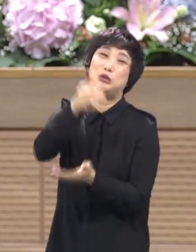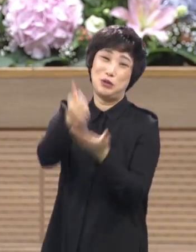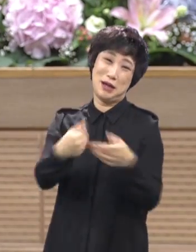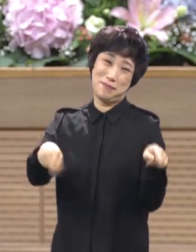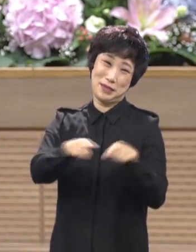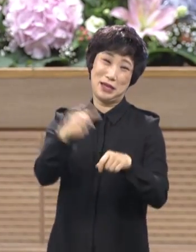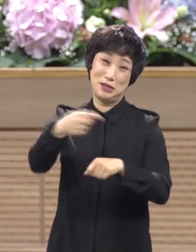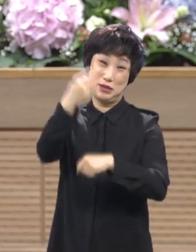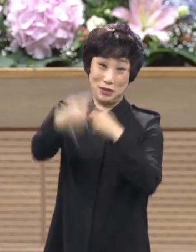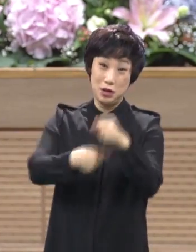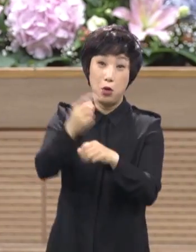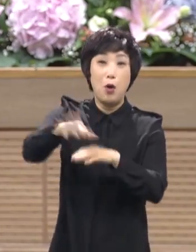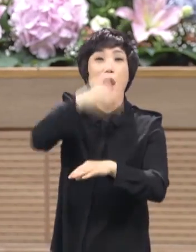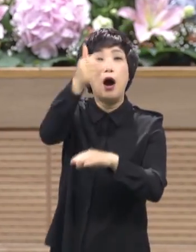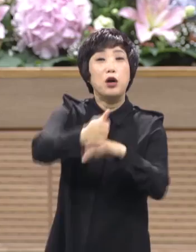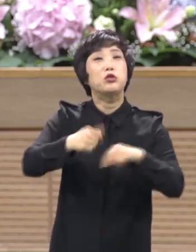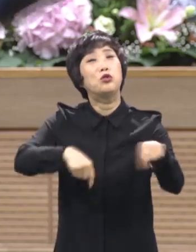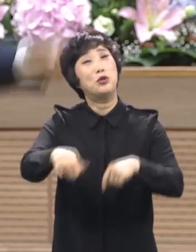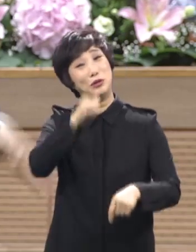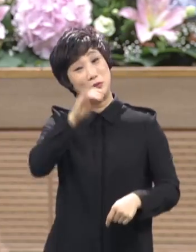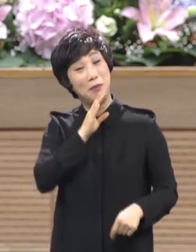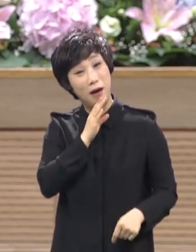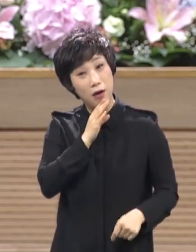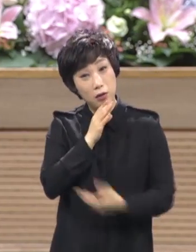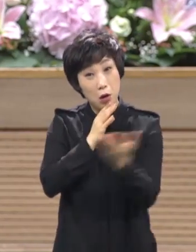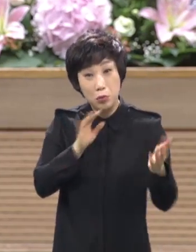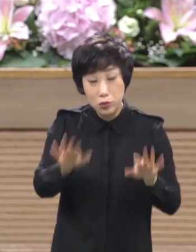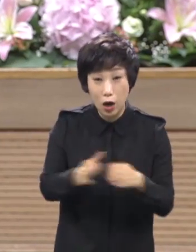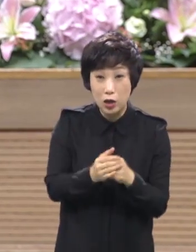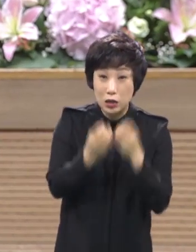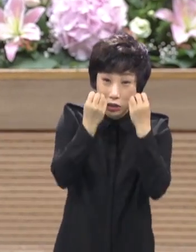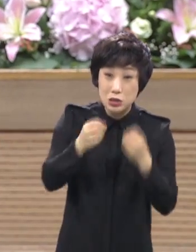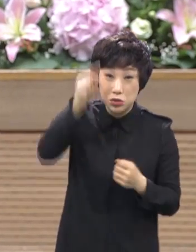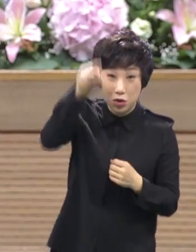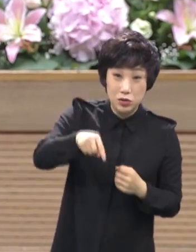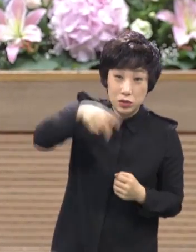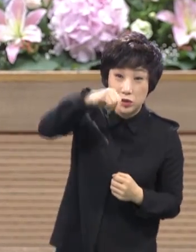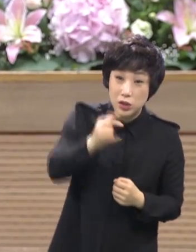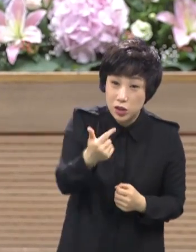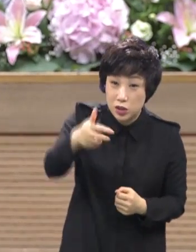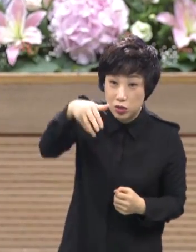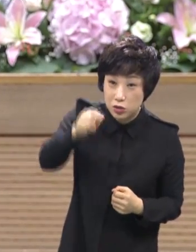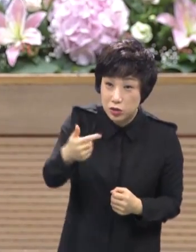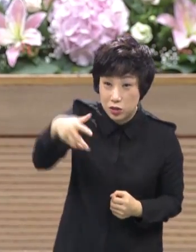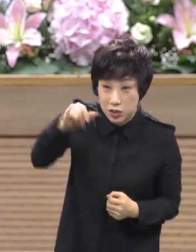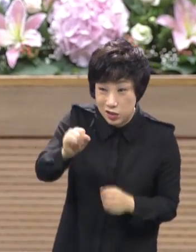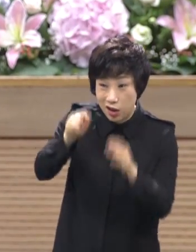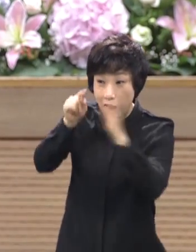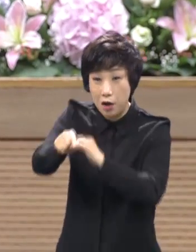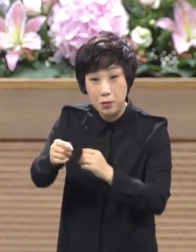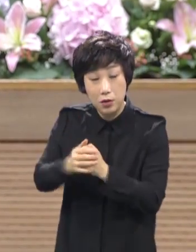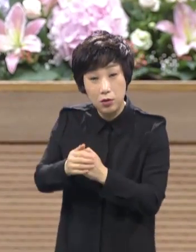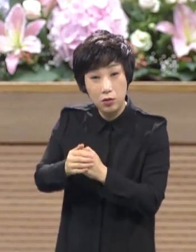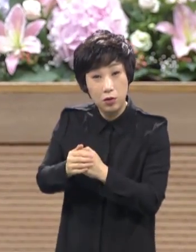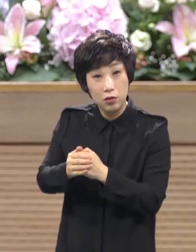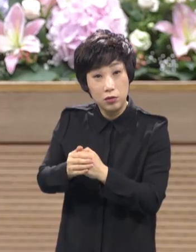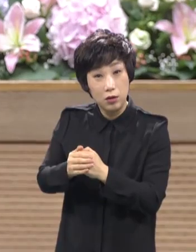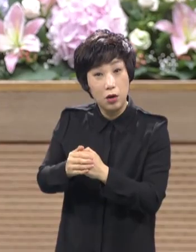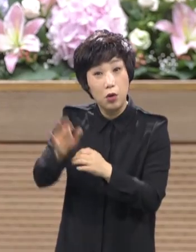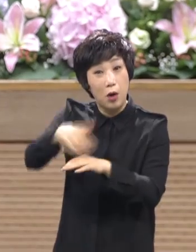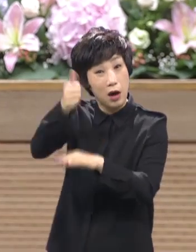산다겠지. 어디 신천지 가면 천년왕국이 이루어진다고 합니까? 미혹당하면 무슨 짓을 무려?